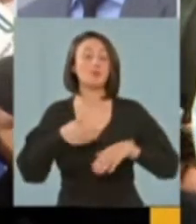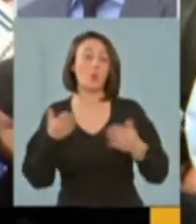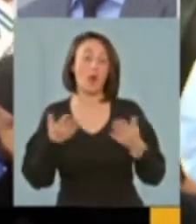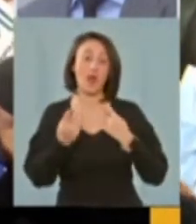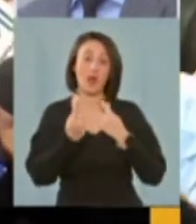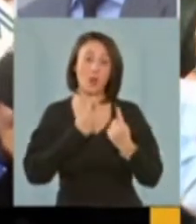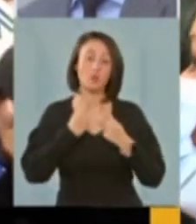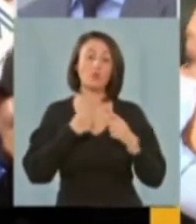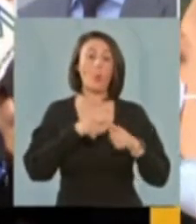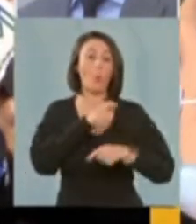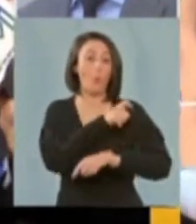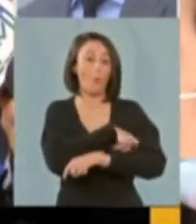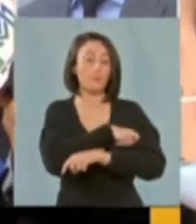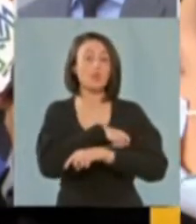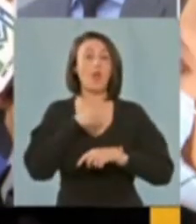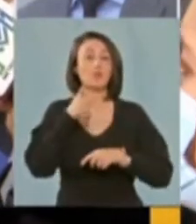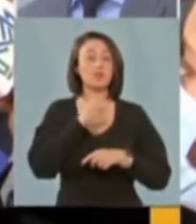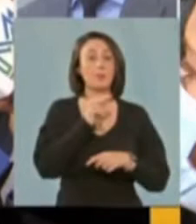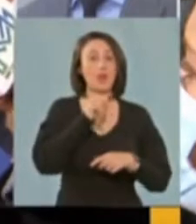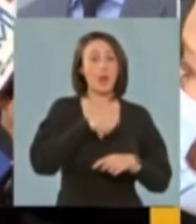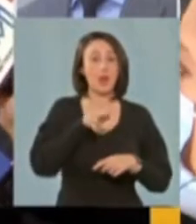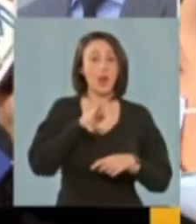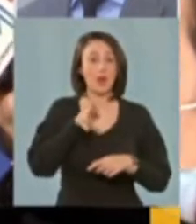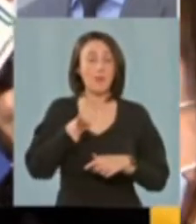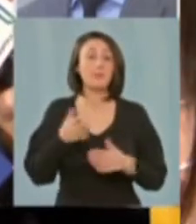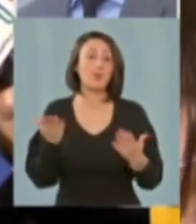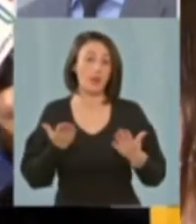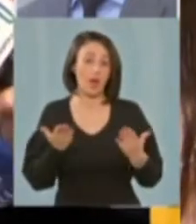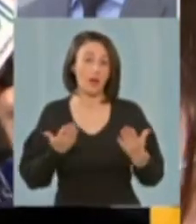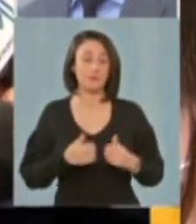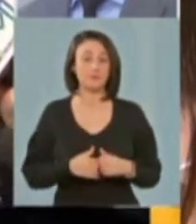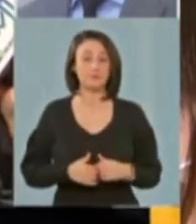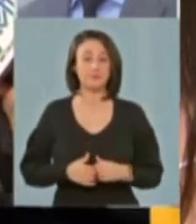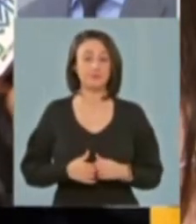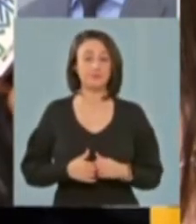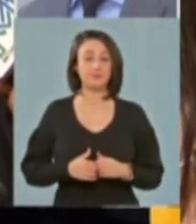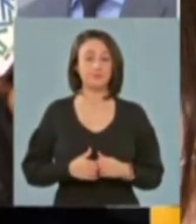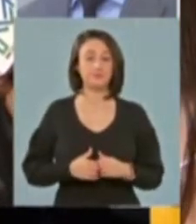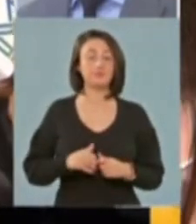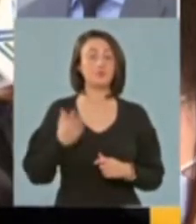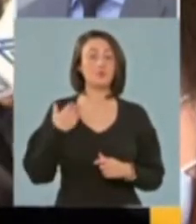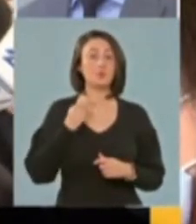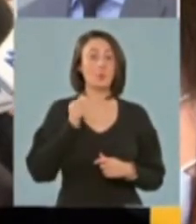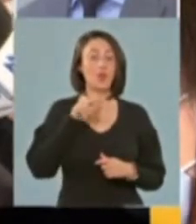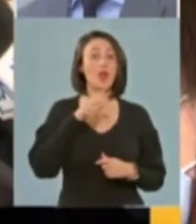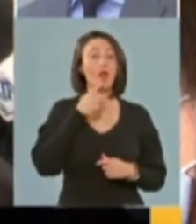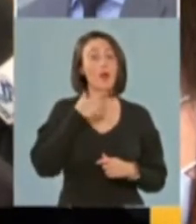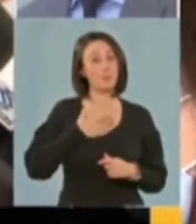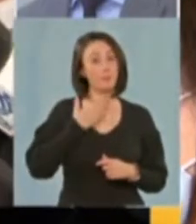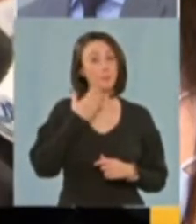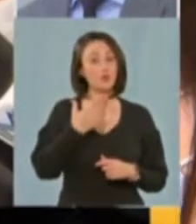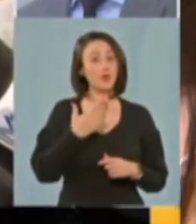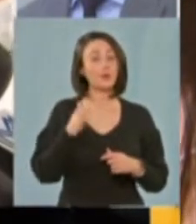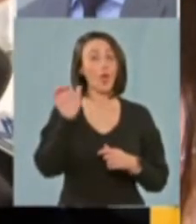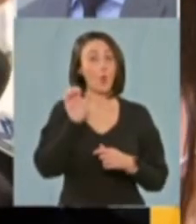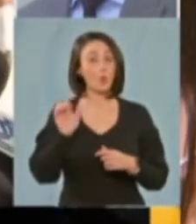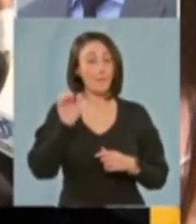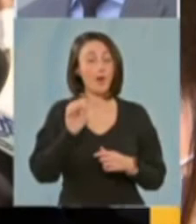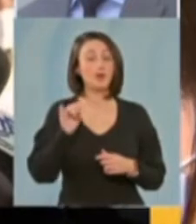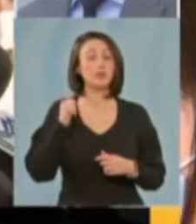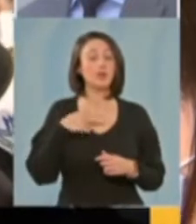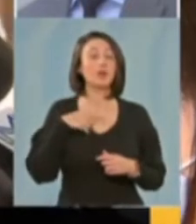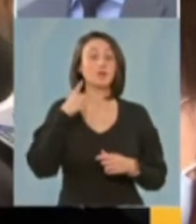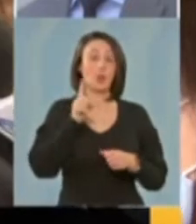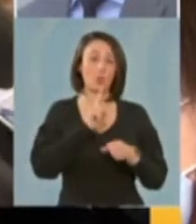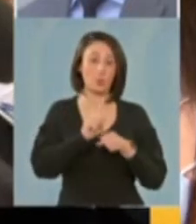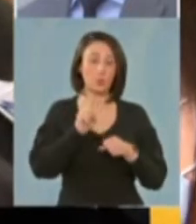a negociat cu Comisia acest PNRR, care a fost un PNRR apreciat, să știți, la nivel european, și ăsta